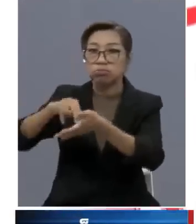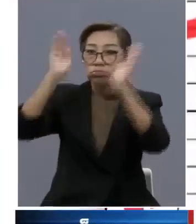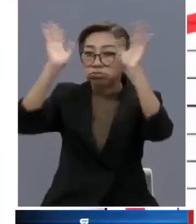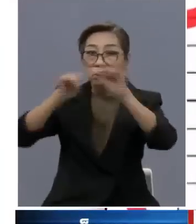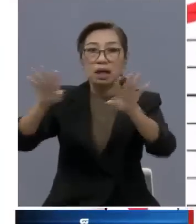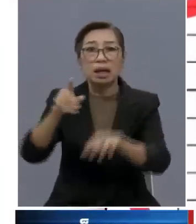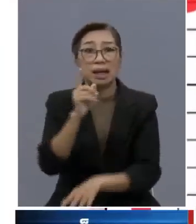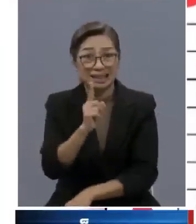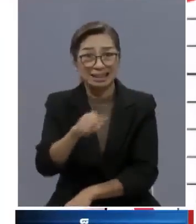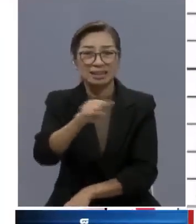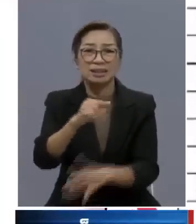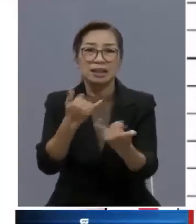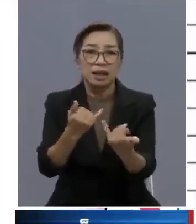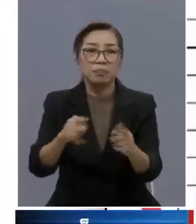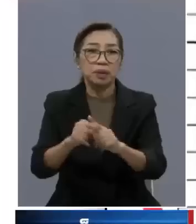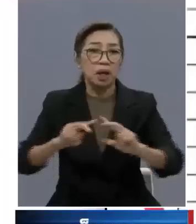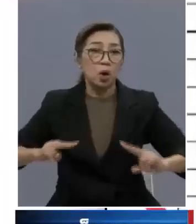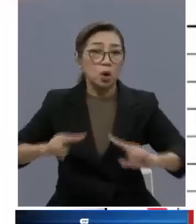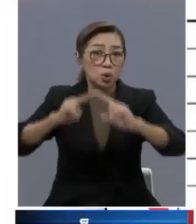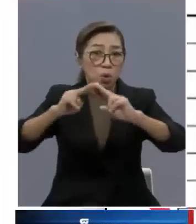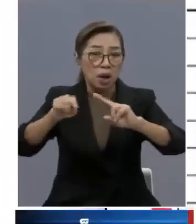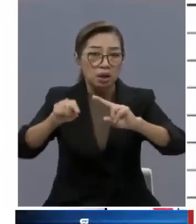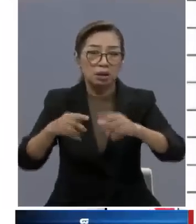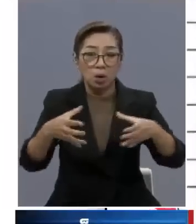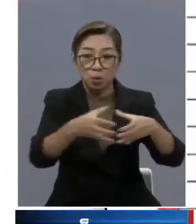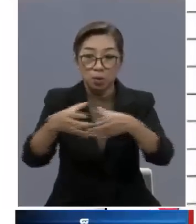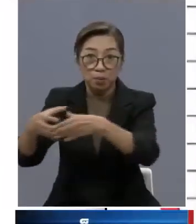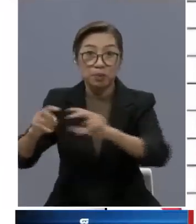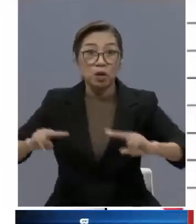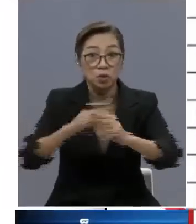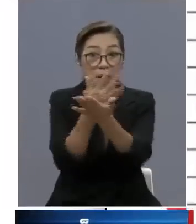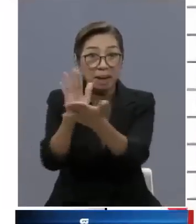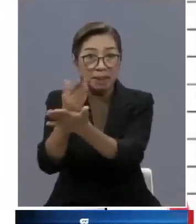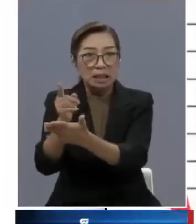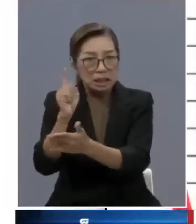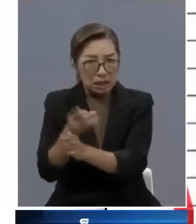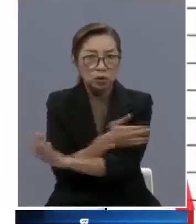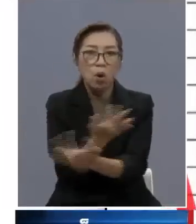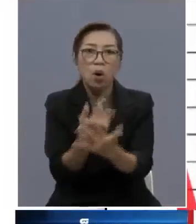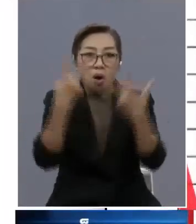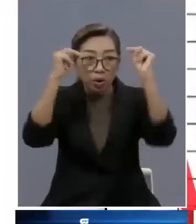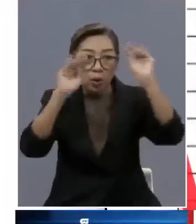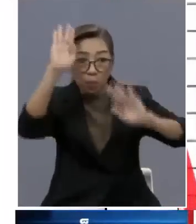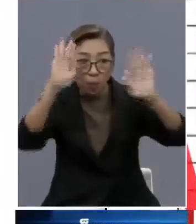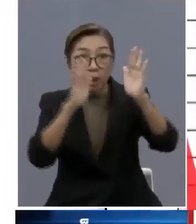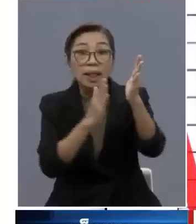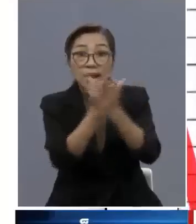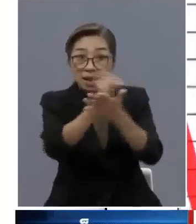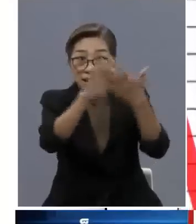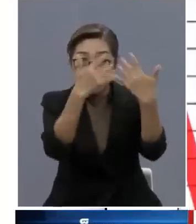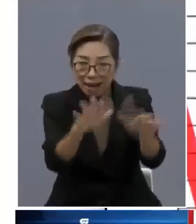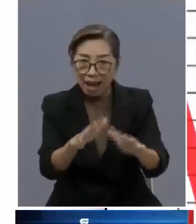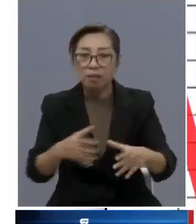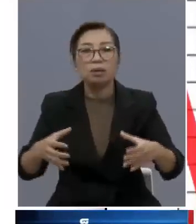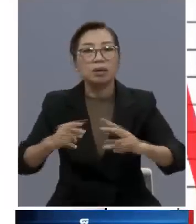หมแม้การแบ่งโควต้ารัฐมนตรีควรจะเกิดขึ้นภายหลังโหวตเลือกนายกเรียบร้อยแล้วแต่เกมการต่อรองมักจะเกิดขึ้นระหว่างการจั